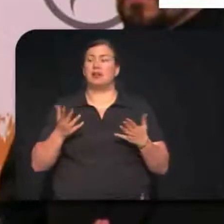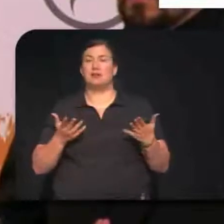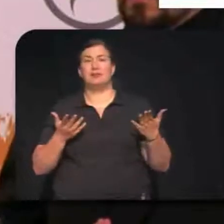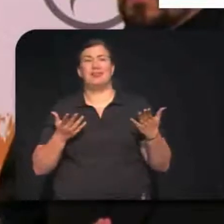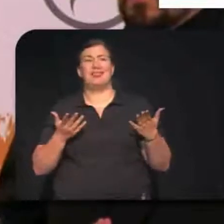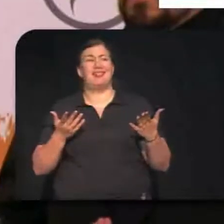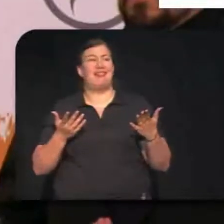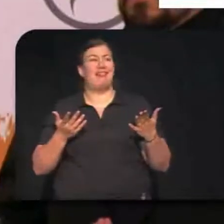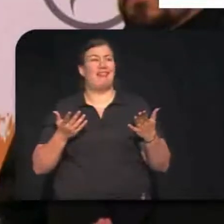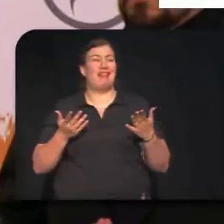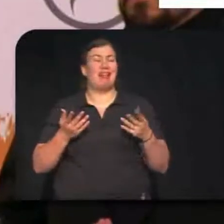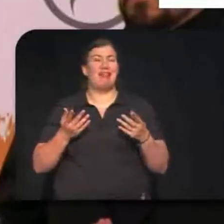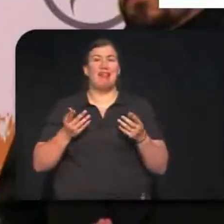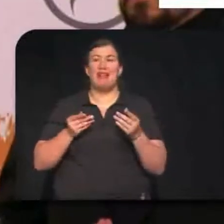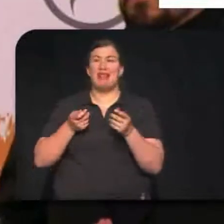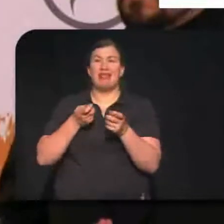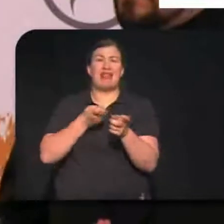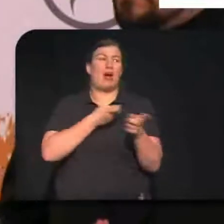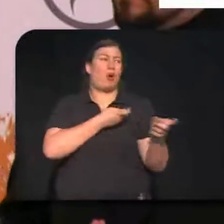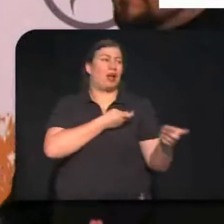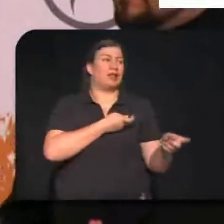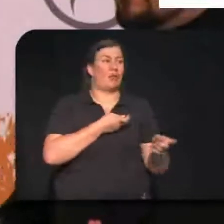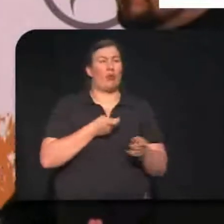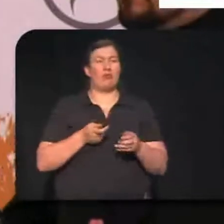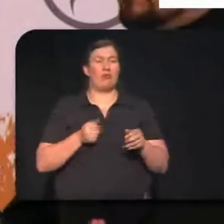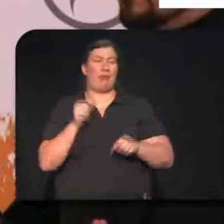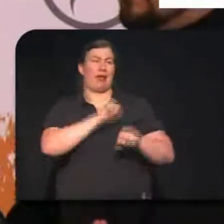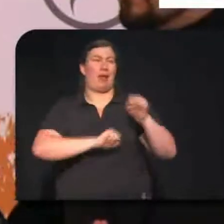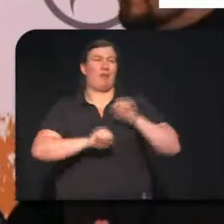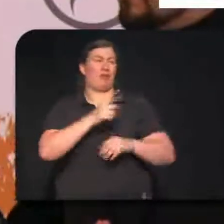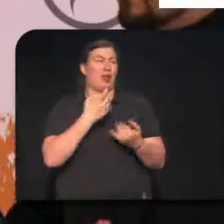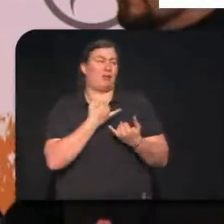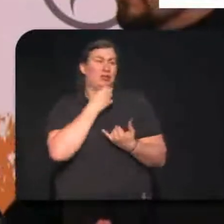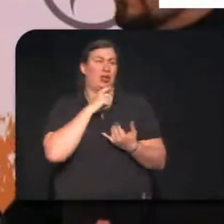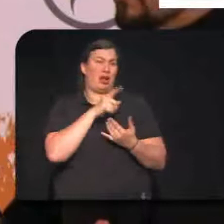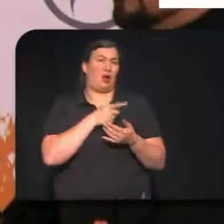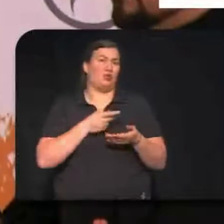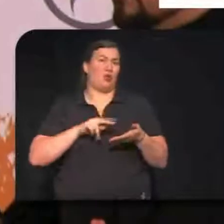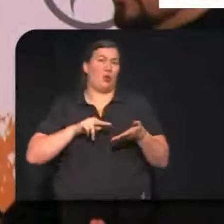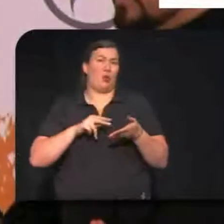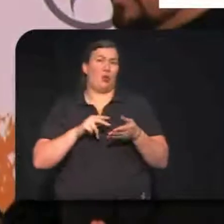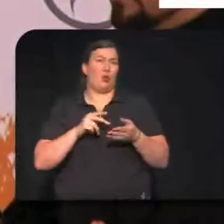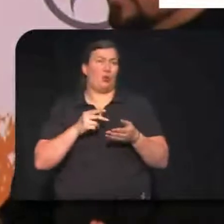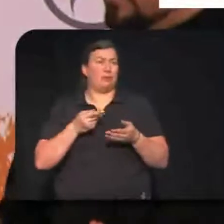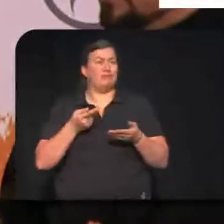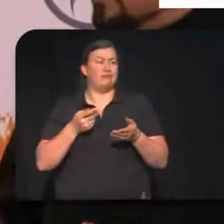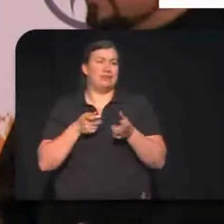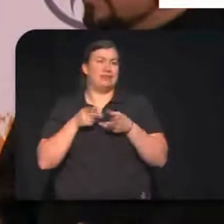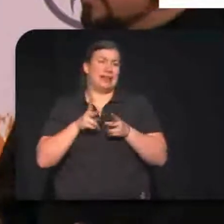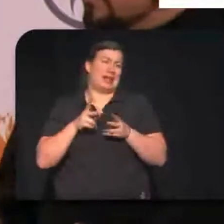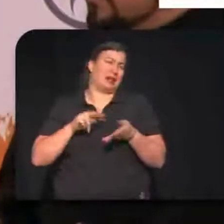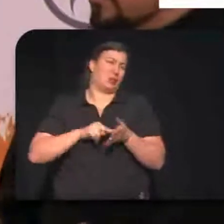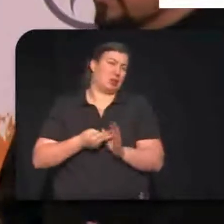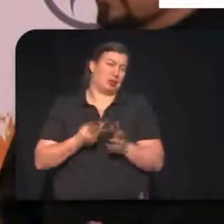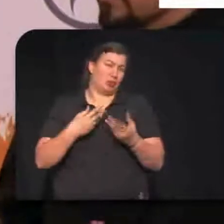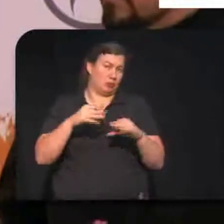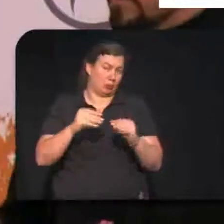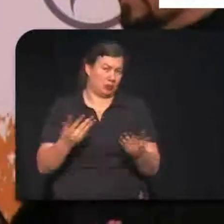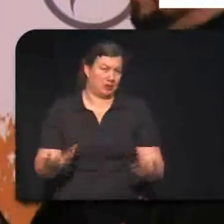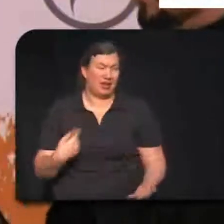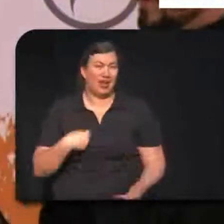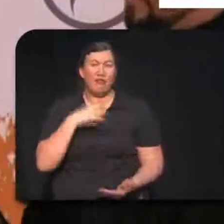Präventionspolitik angewandt werden es ist im Grunde alles ja das wäre es auch ich werde euch auch nicht weiter